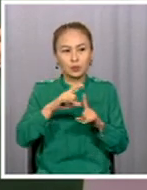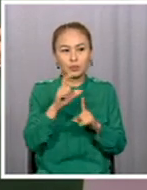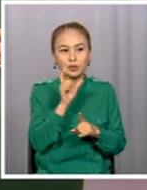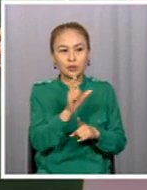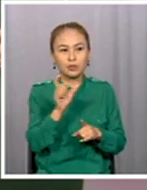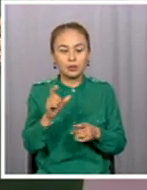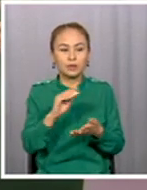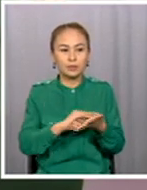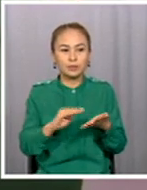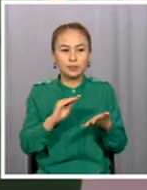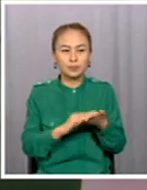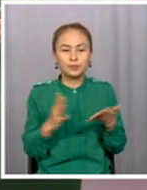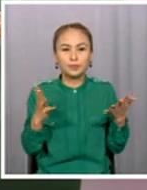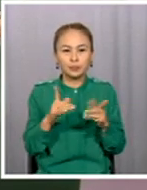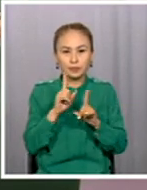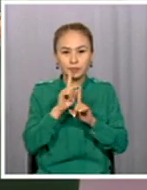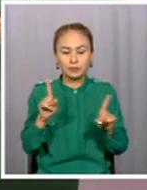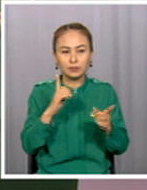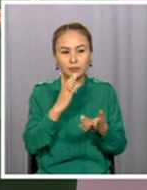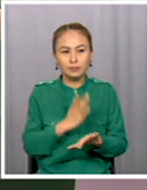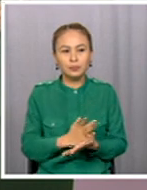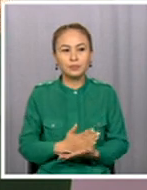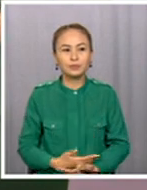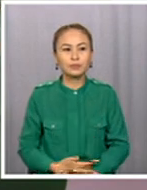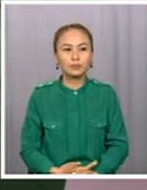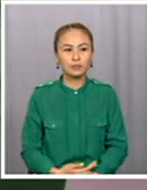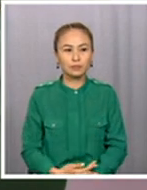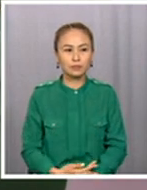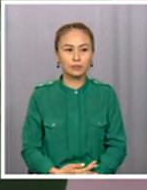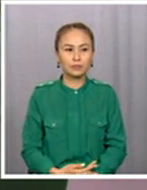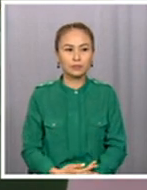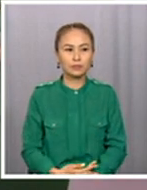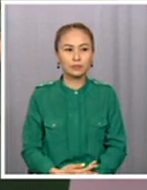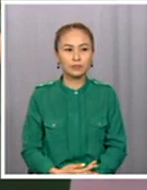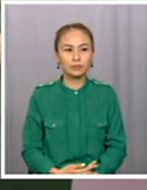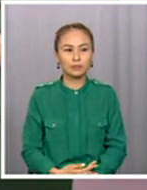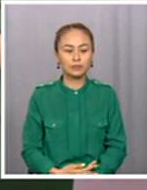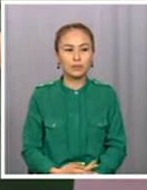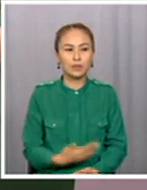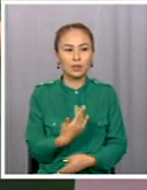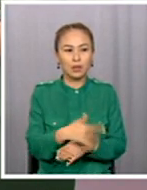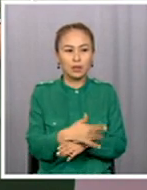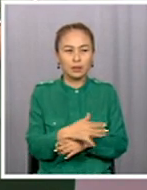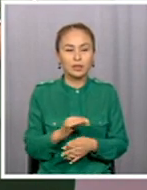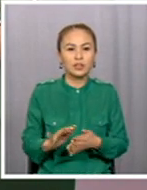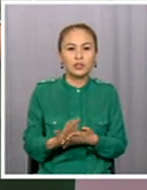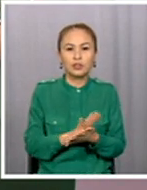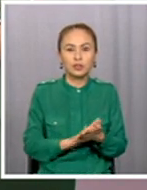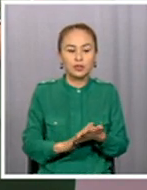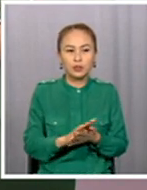аударайық. Қандай ерекшелікті байқап тұрсыңдар? Далада және еш қашанда.